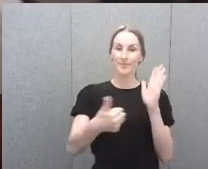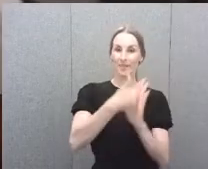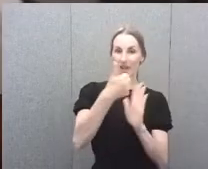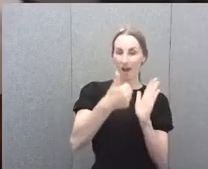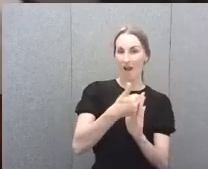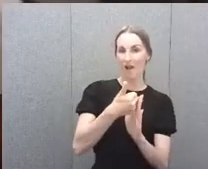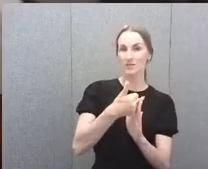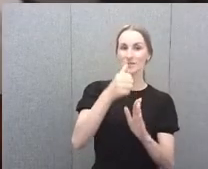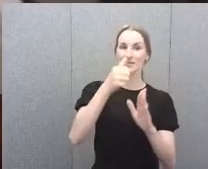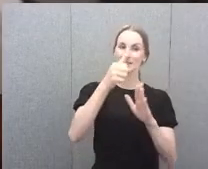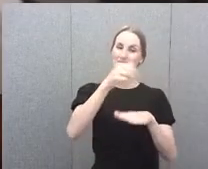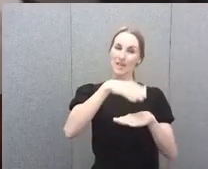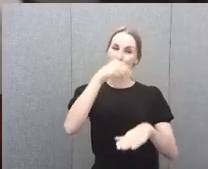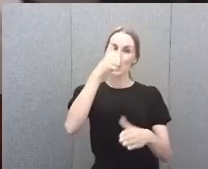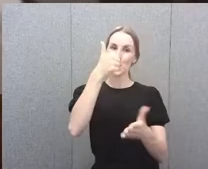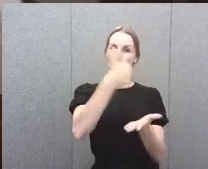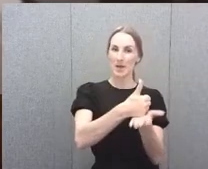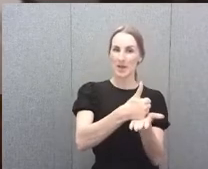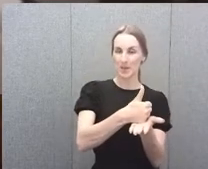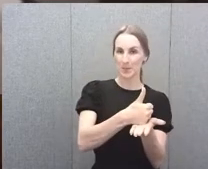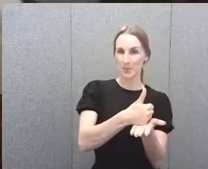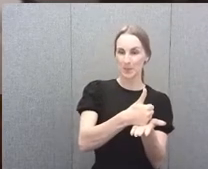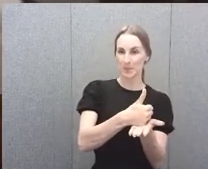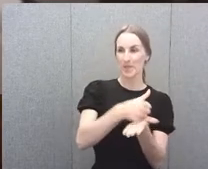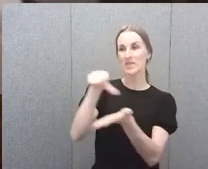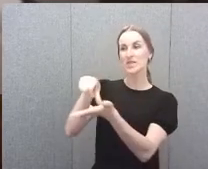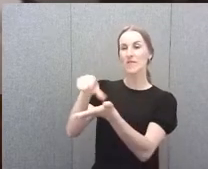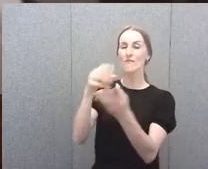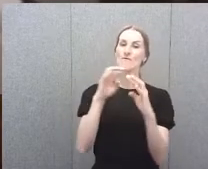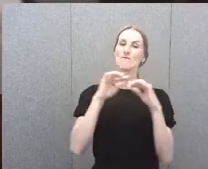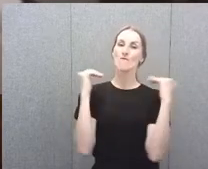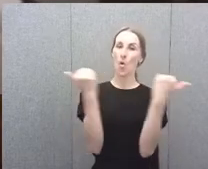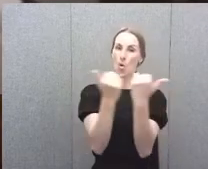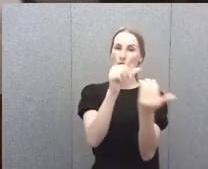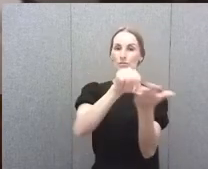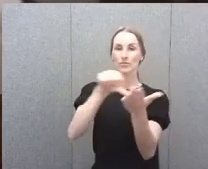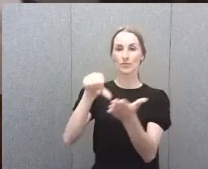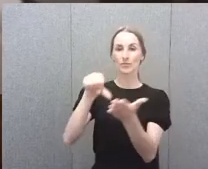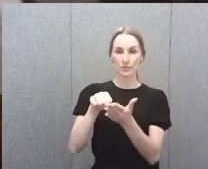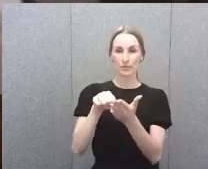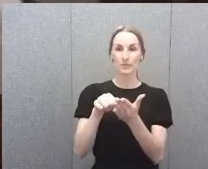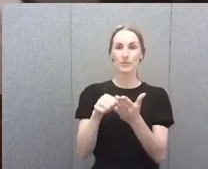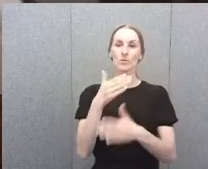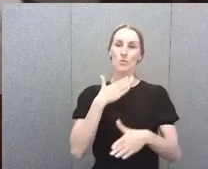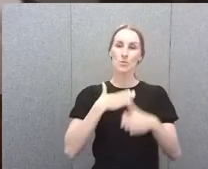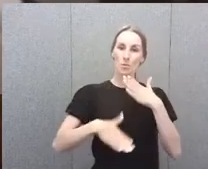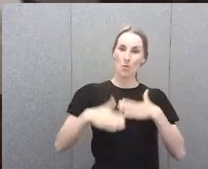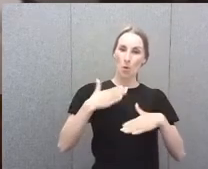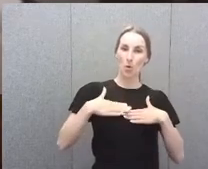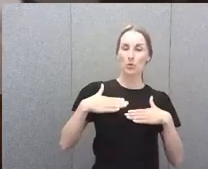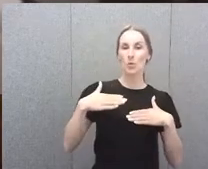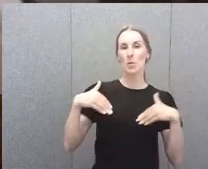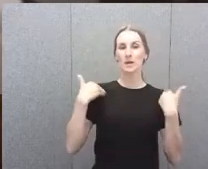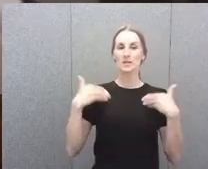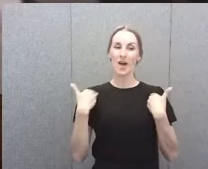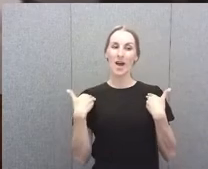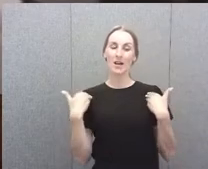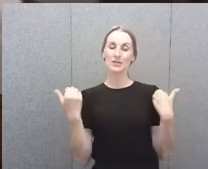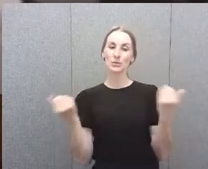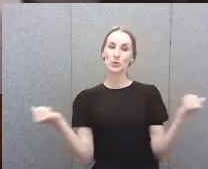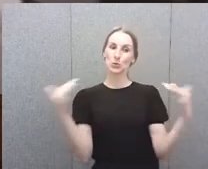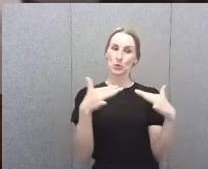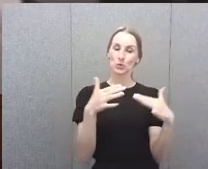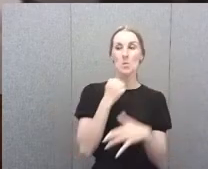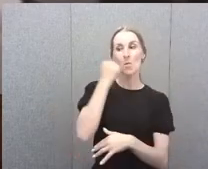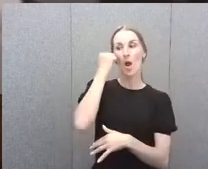Уважаемые спикеры Сейма, экселленции, участники форума, мне очень приятно приветствовать всех собравшихся на этом важном мероприятии,